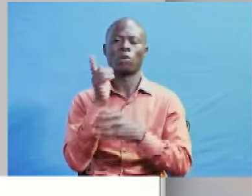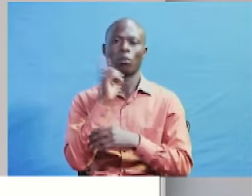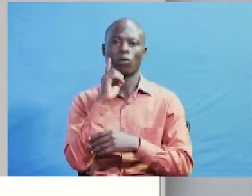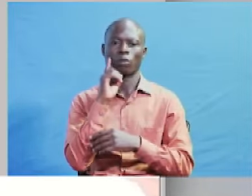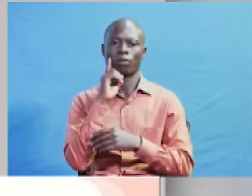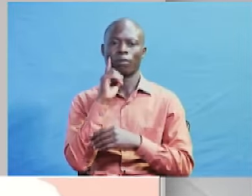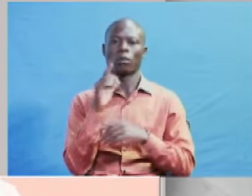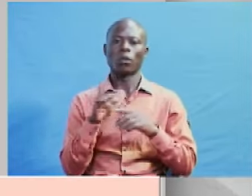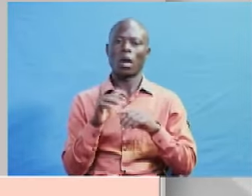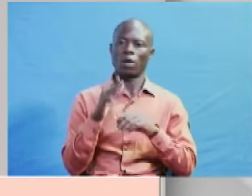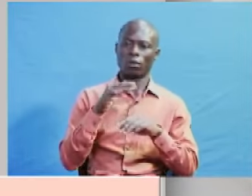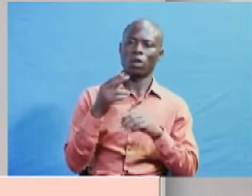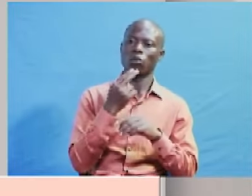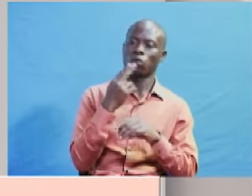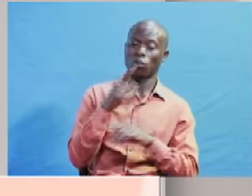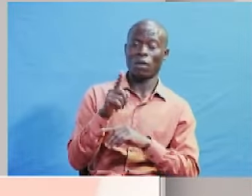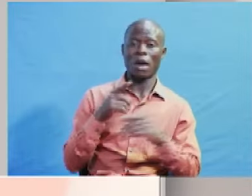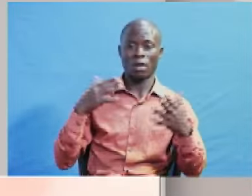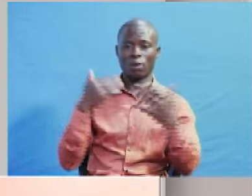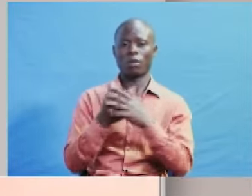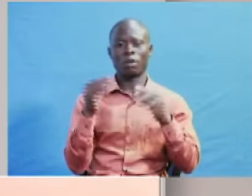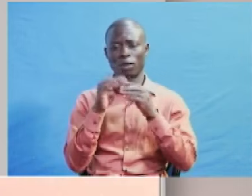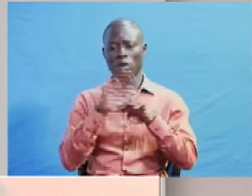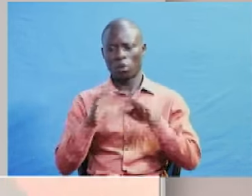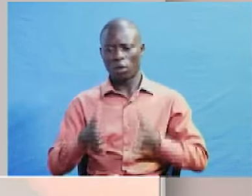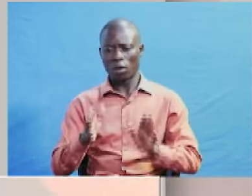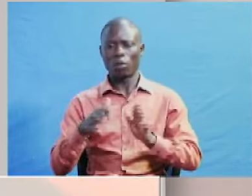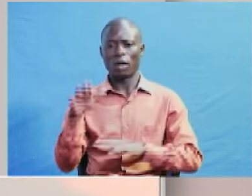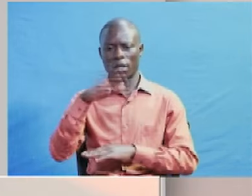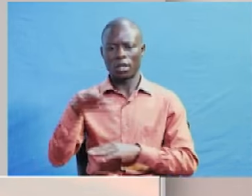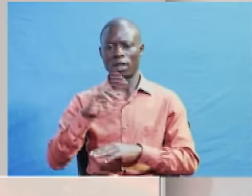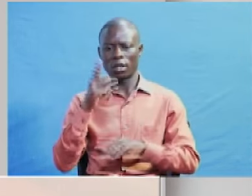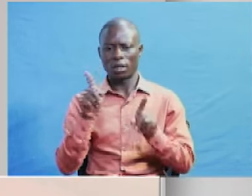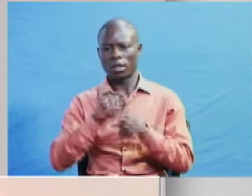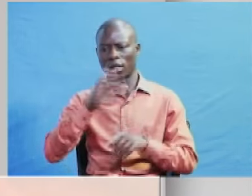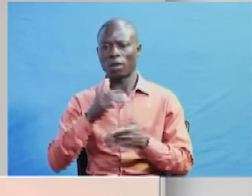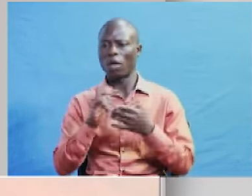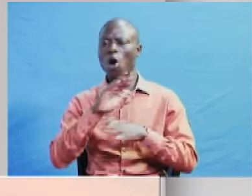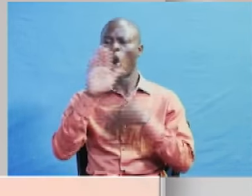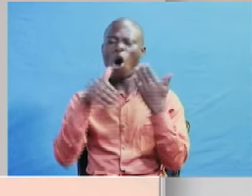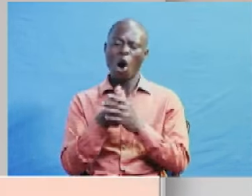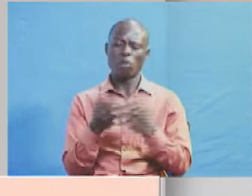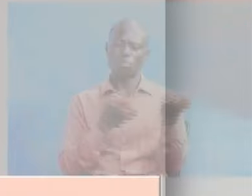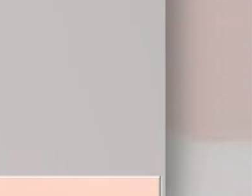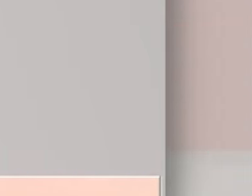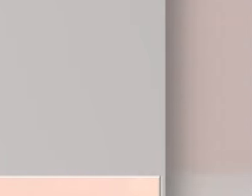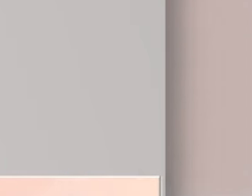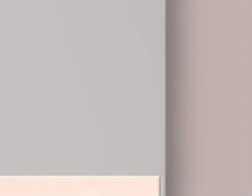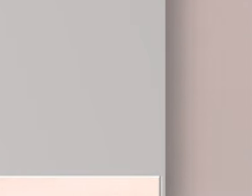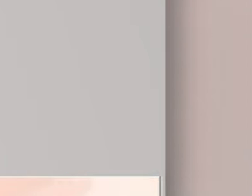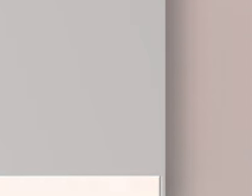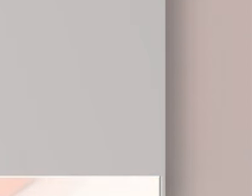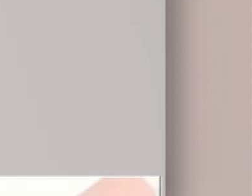hiyo wametangaza kufika mitaani na barabara kuu nchini na kusitisha shughuli zozote. Jumatano